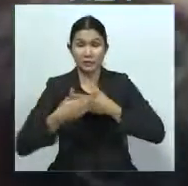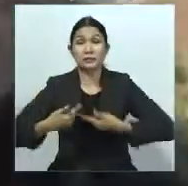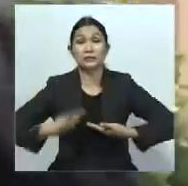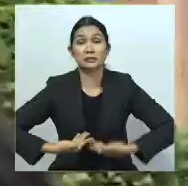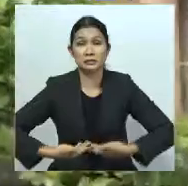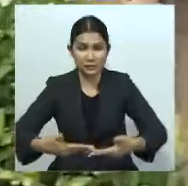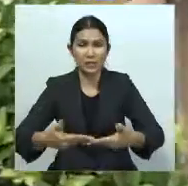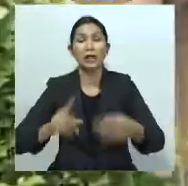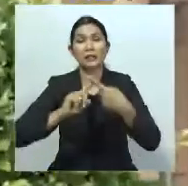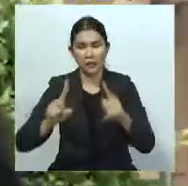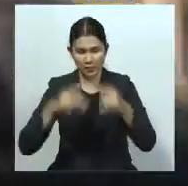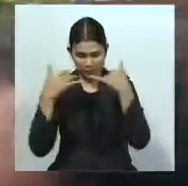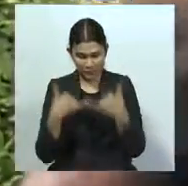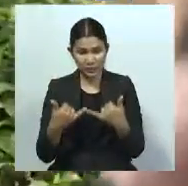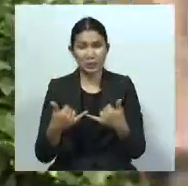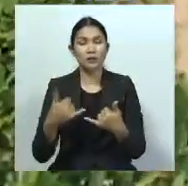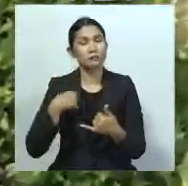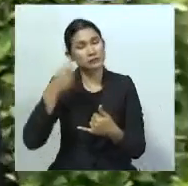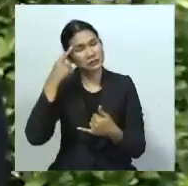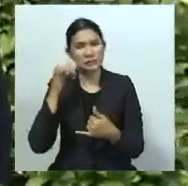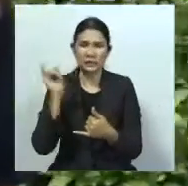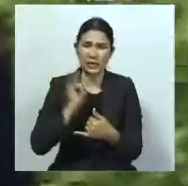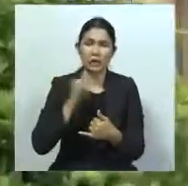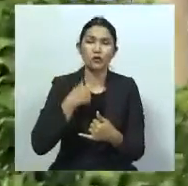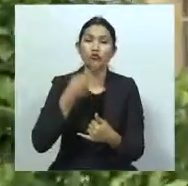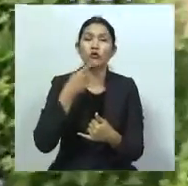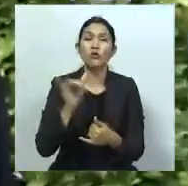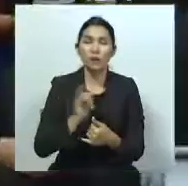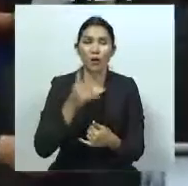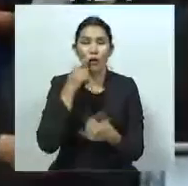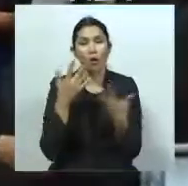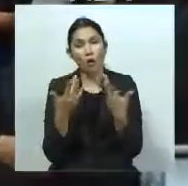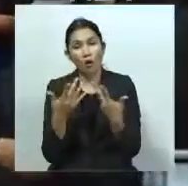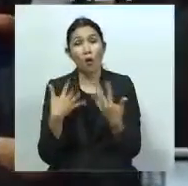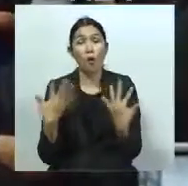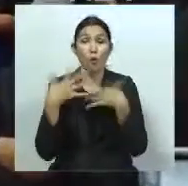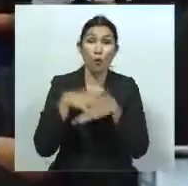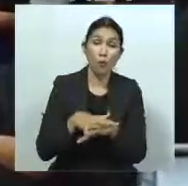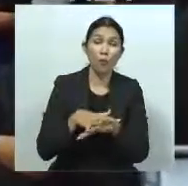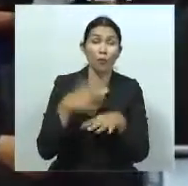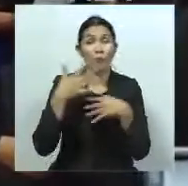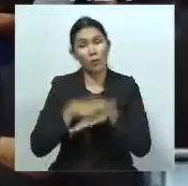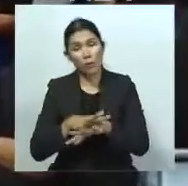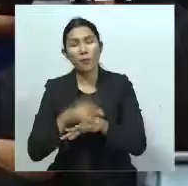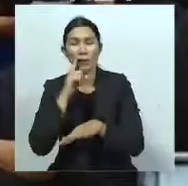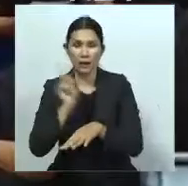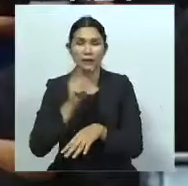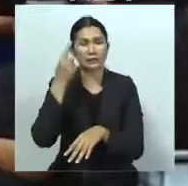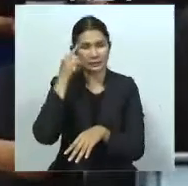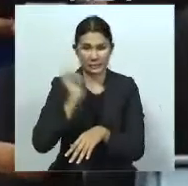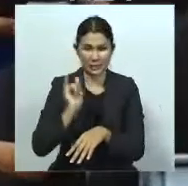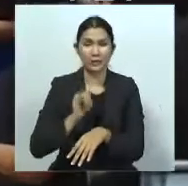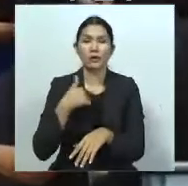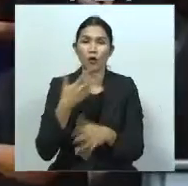รัฐบาลแต่ว่าขณะนี้ยังไม่ได้ให้คำตอบนะคะว่าจะร่วมรัฐบาลกับพรรคพลังประชารัฐหรือ